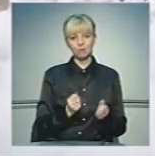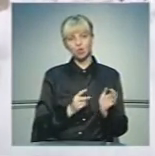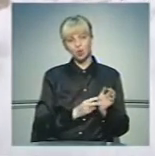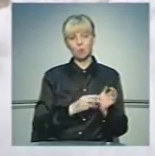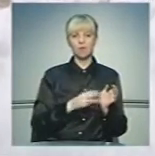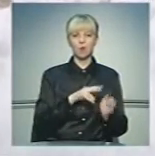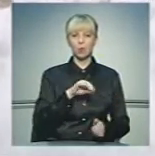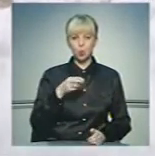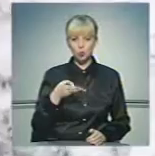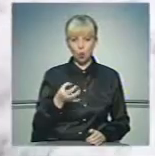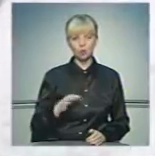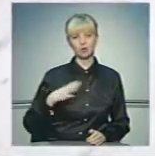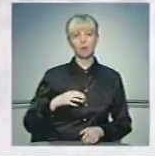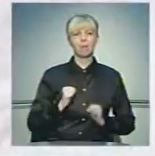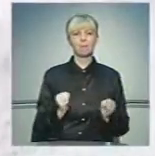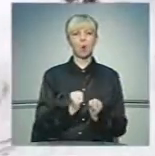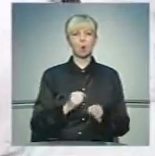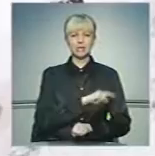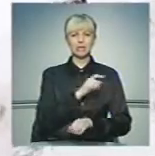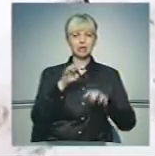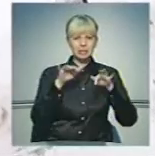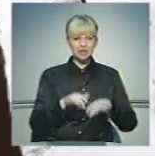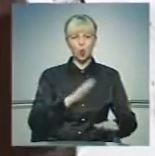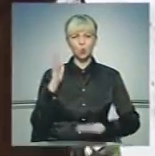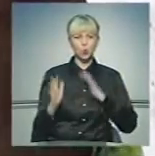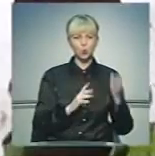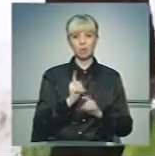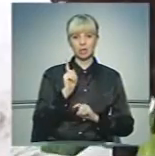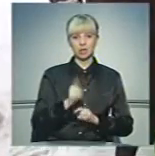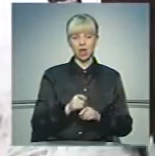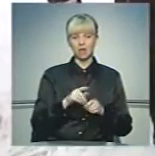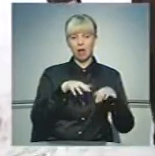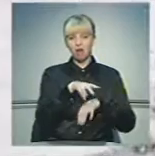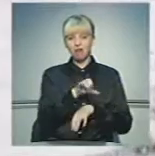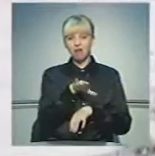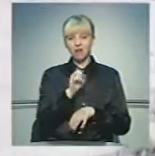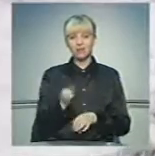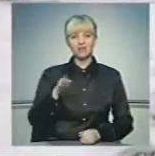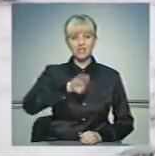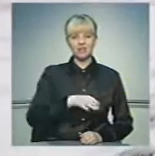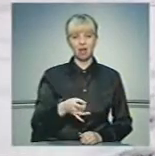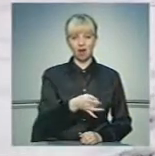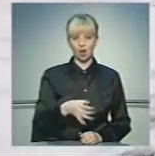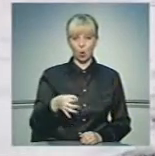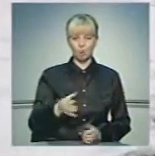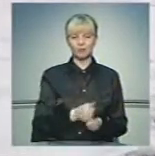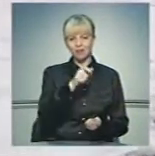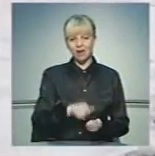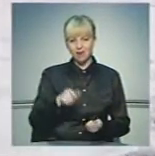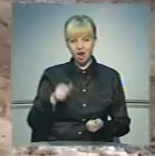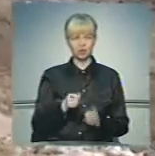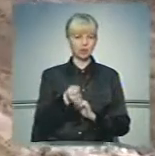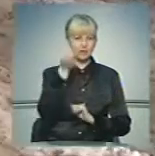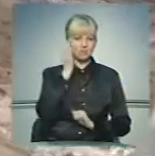та 8 лютого очікується похолодання, сильний сніг, хуртовина та навіть сходження лавин у гірських районах області. Тому рятувальники,